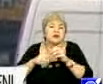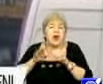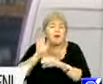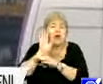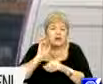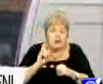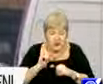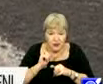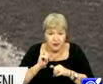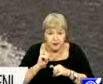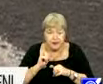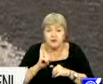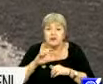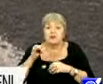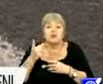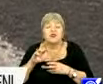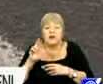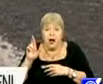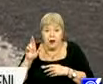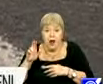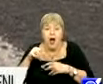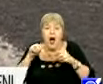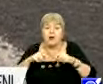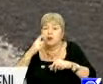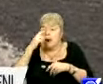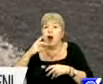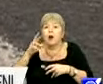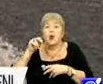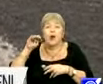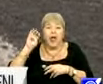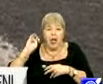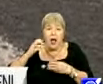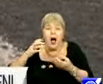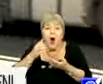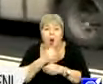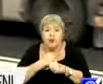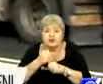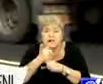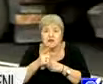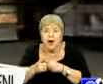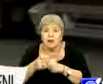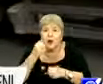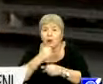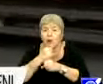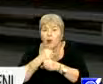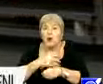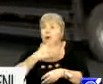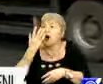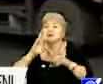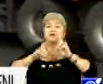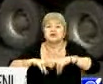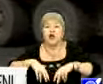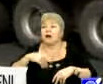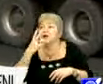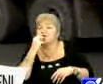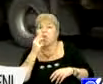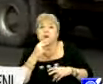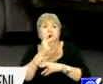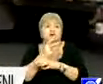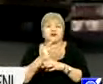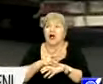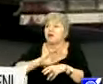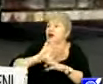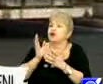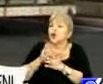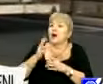tranzit ori aicea sigur că am sesizat că era o muncă City ca să vorbească fiecare stat membru în parte să corelăm